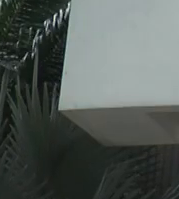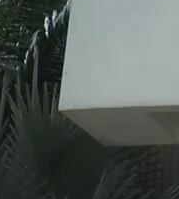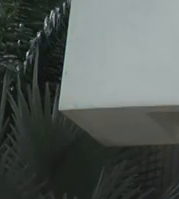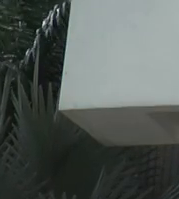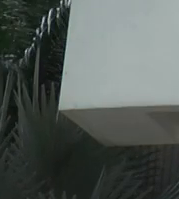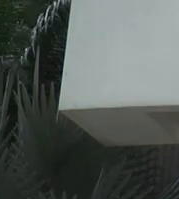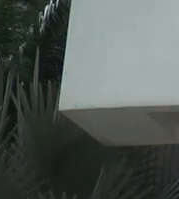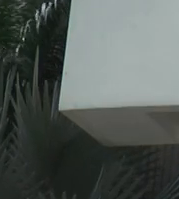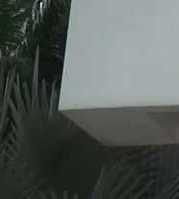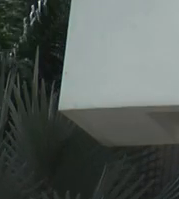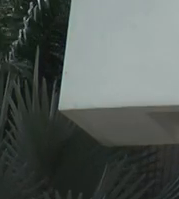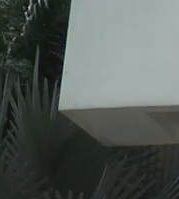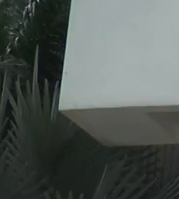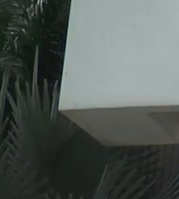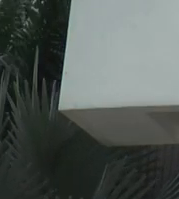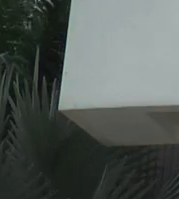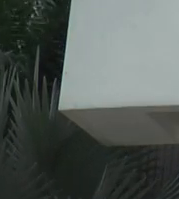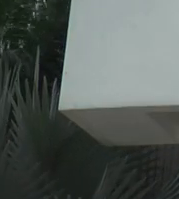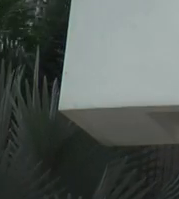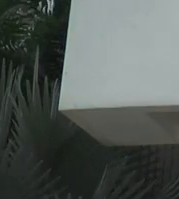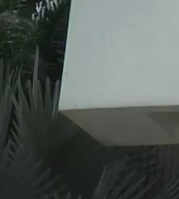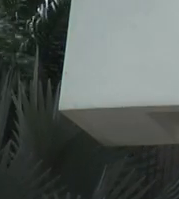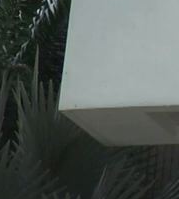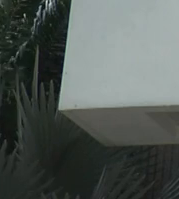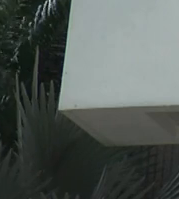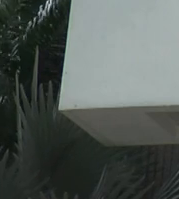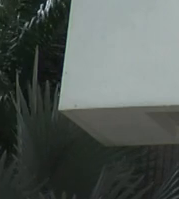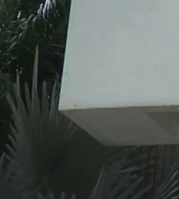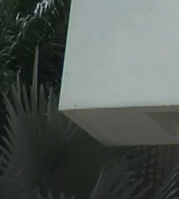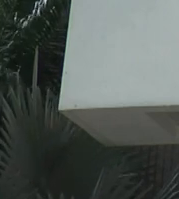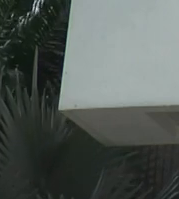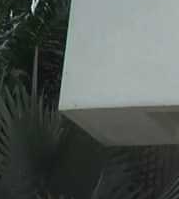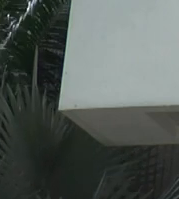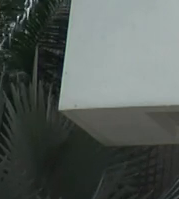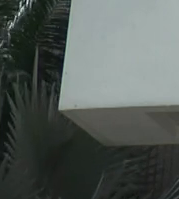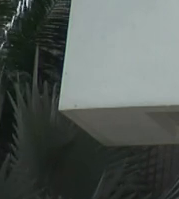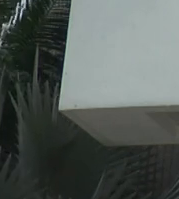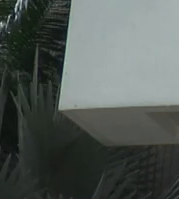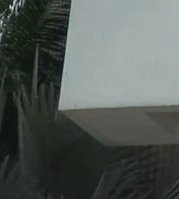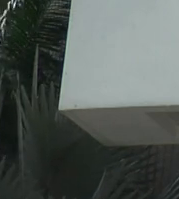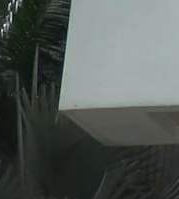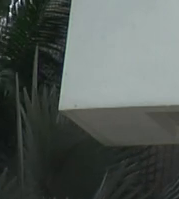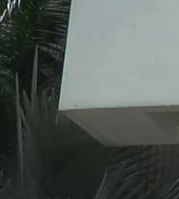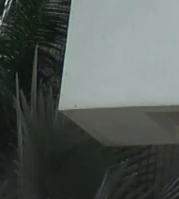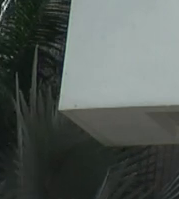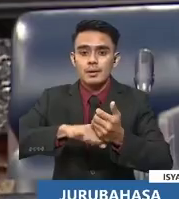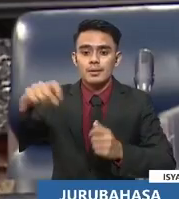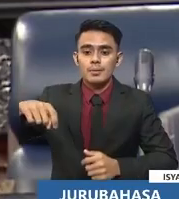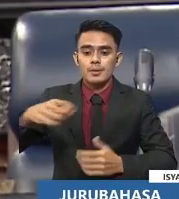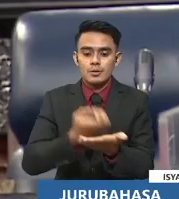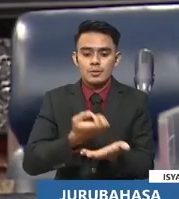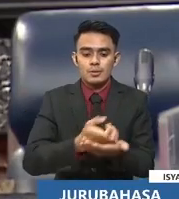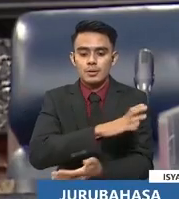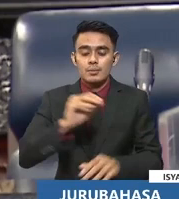Time Retail Payments Platform, RPP, terus beroperasi dengan selamat dan cekap untuk menyokong keperluan ekonomi dan